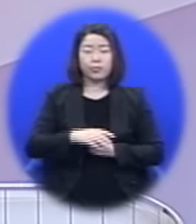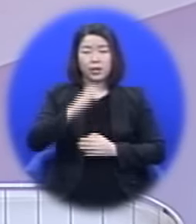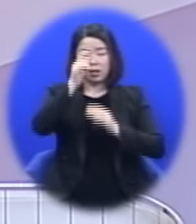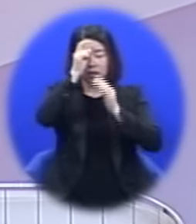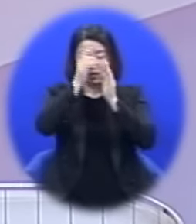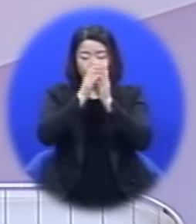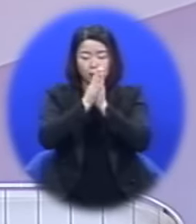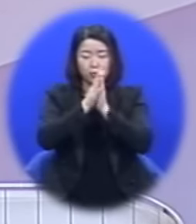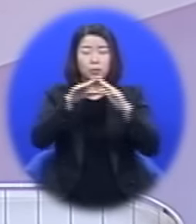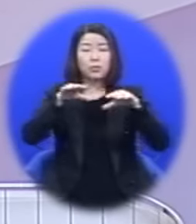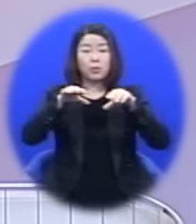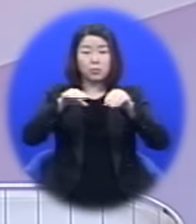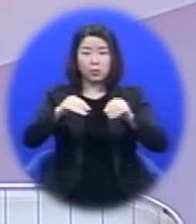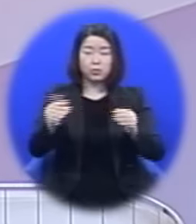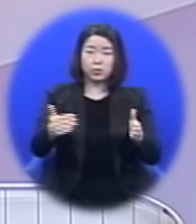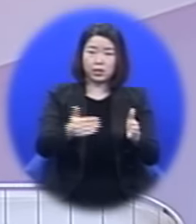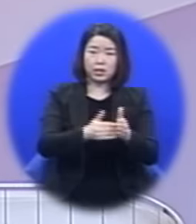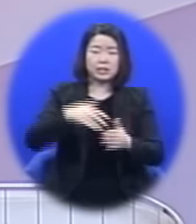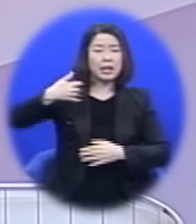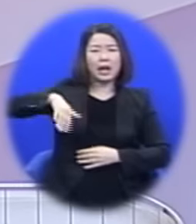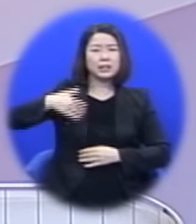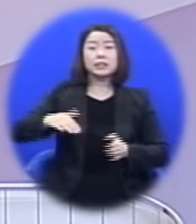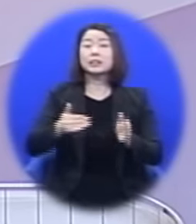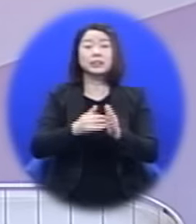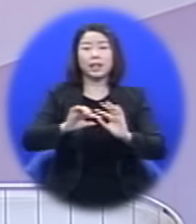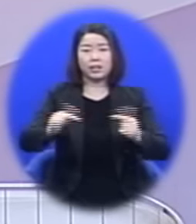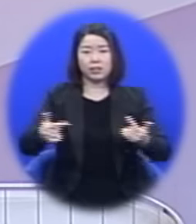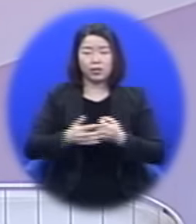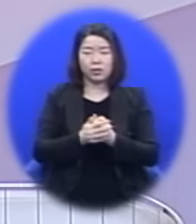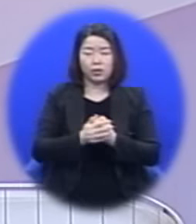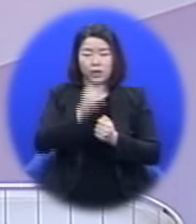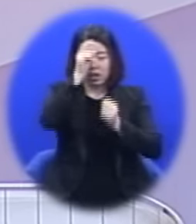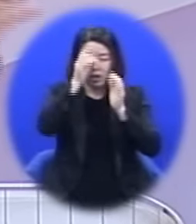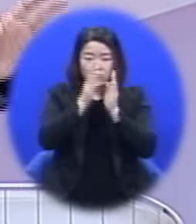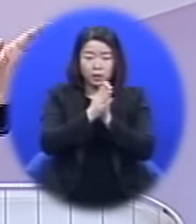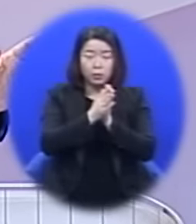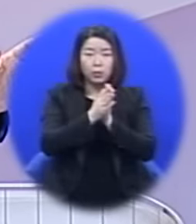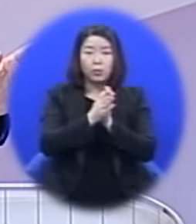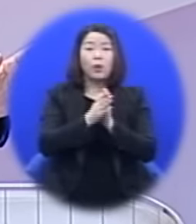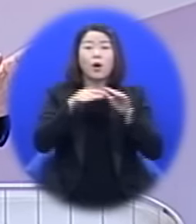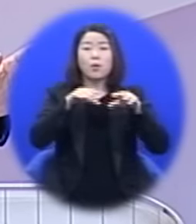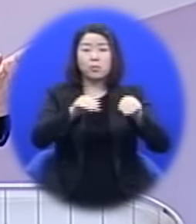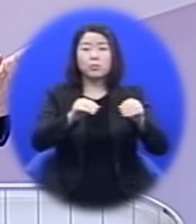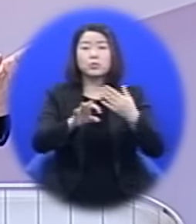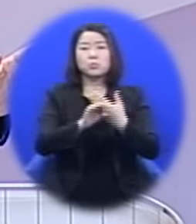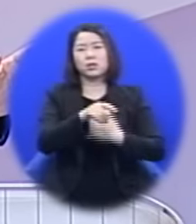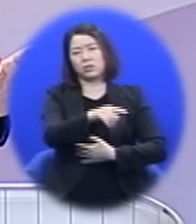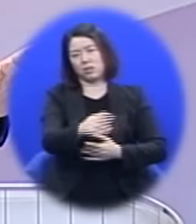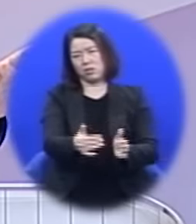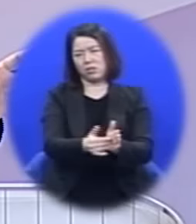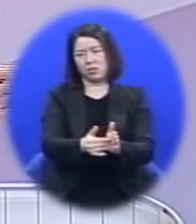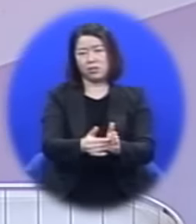기도가 그치기까지는 아직까지 끝이 아닌데 기도가 끝나면 그거는 끝이에요.